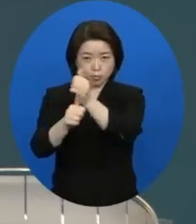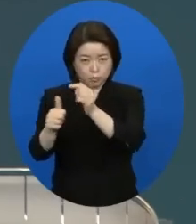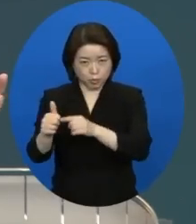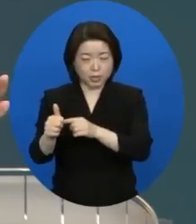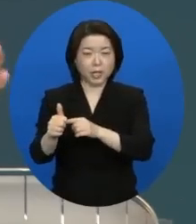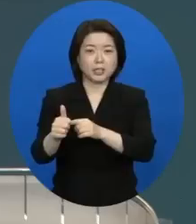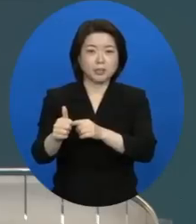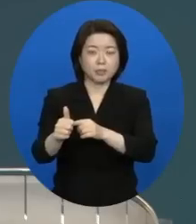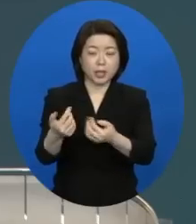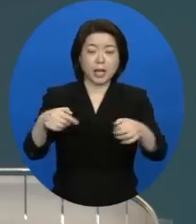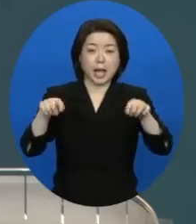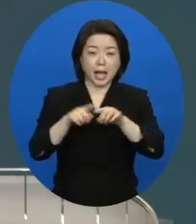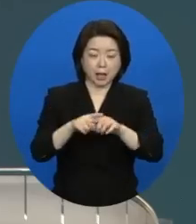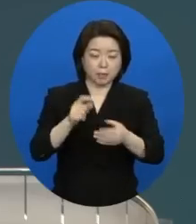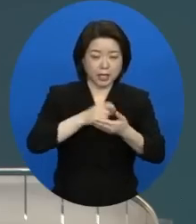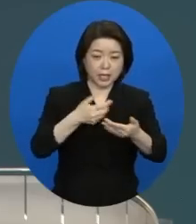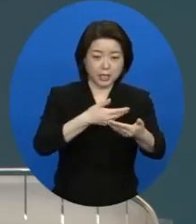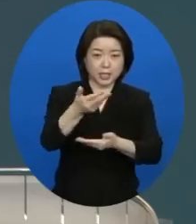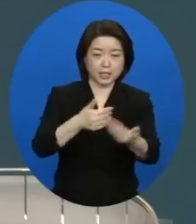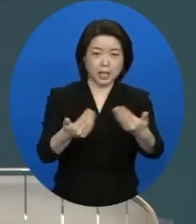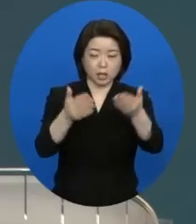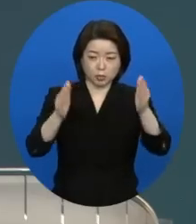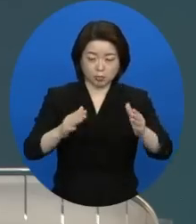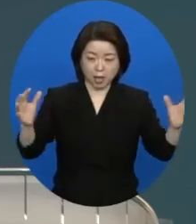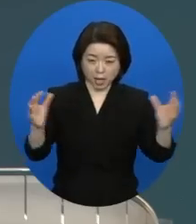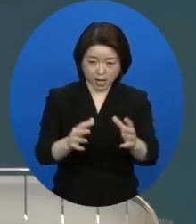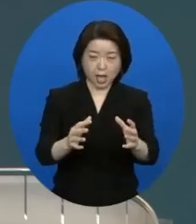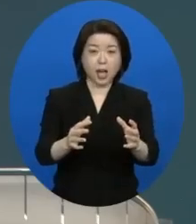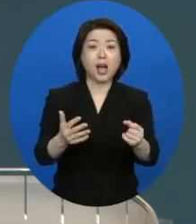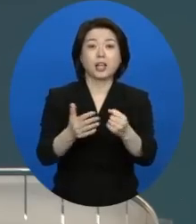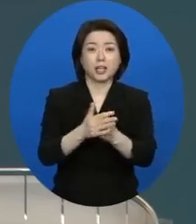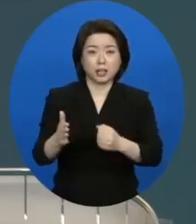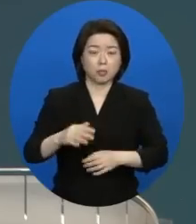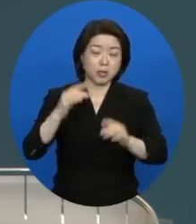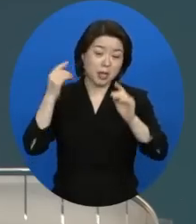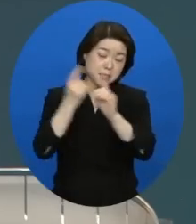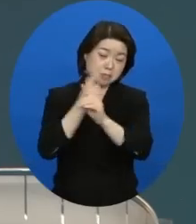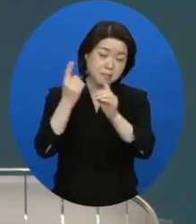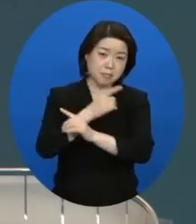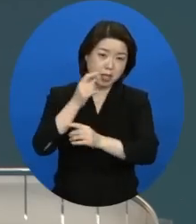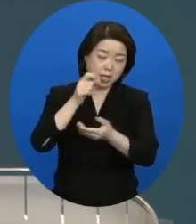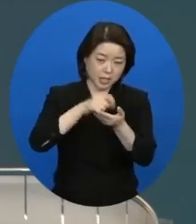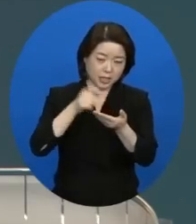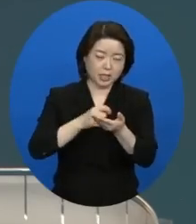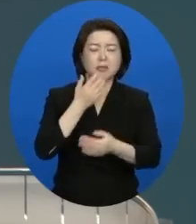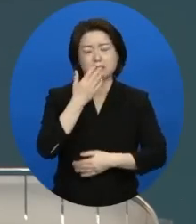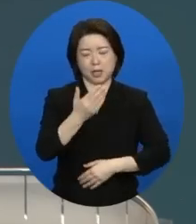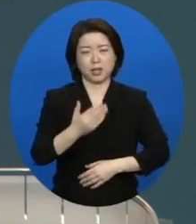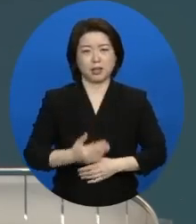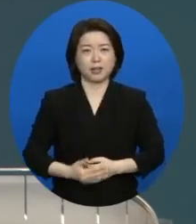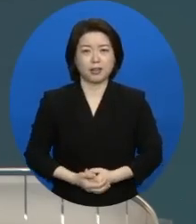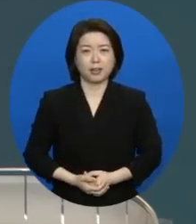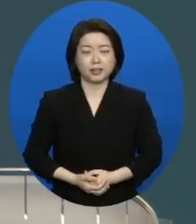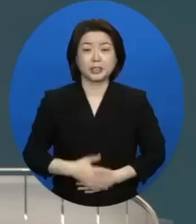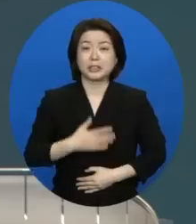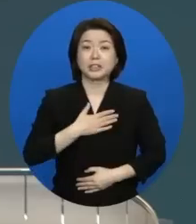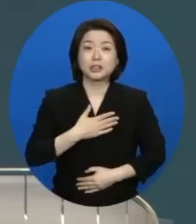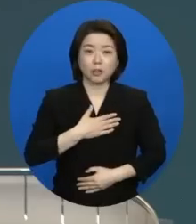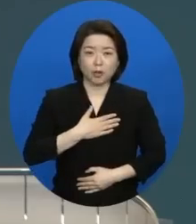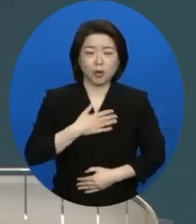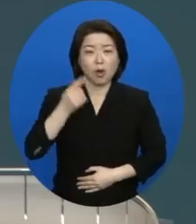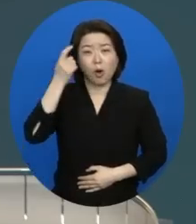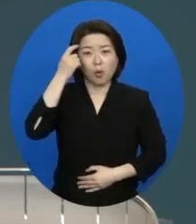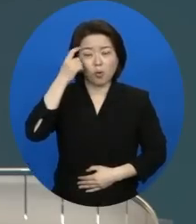부목사님들과 일기 나눔 방을 가짐으로 인하여 매일 일기를 쓸 수 있었어요. 저라고